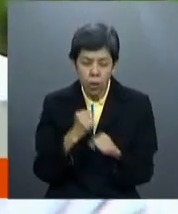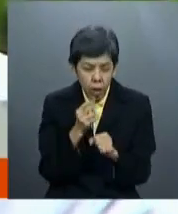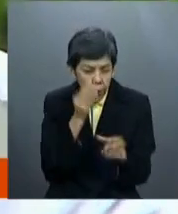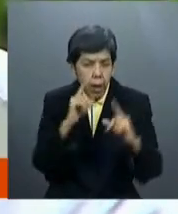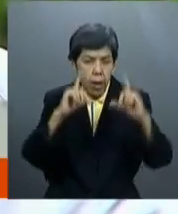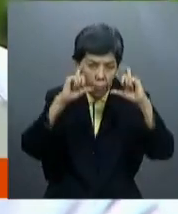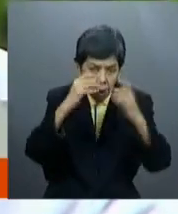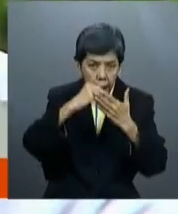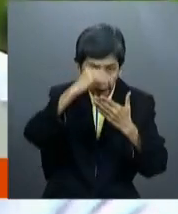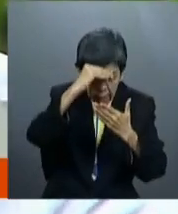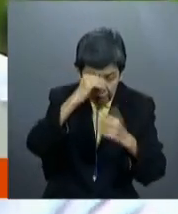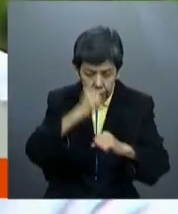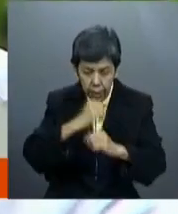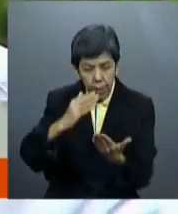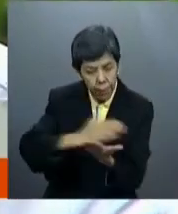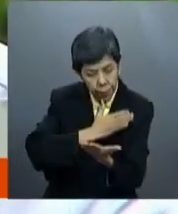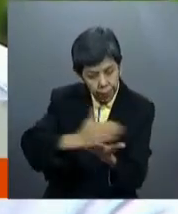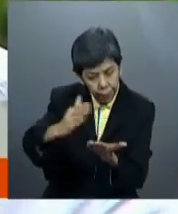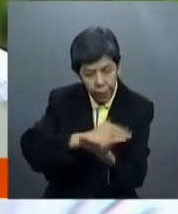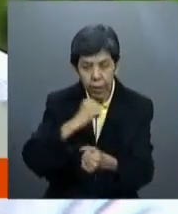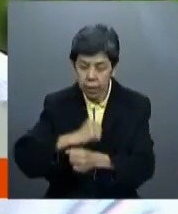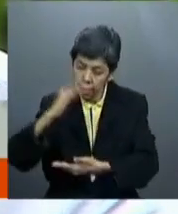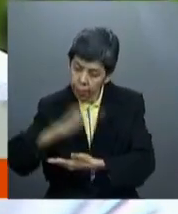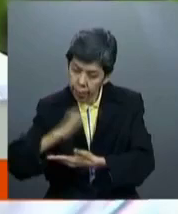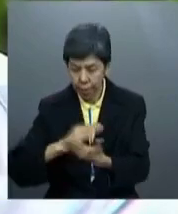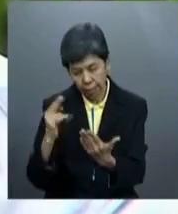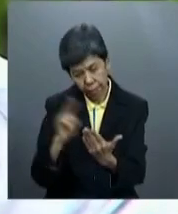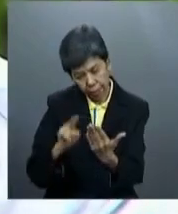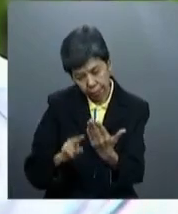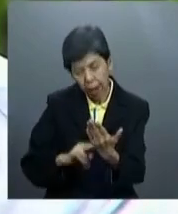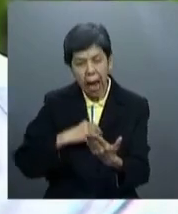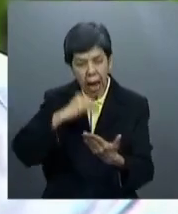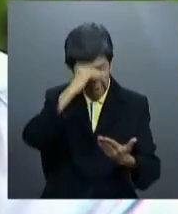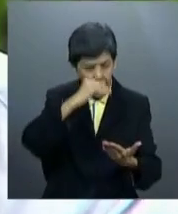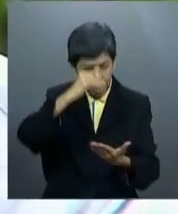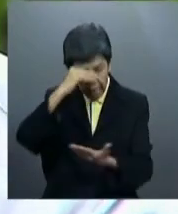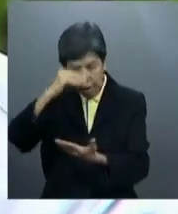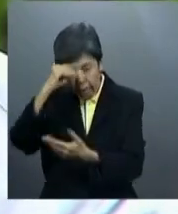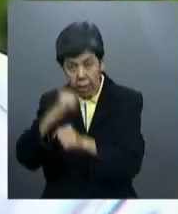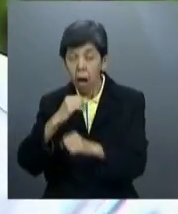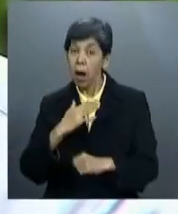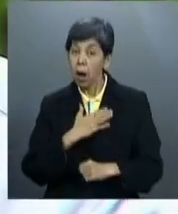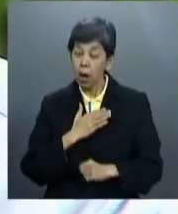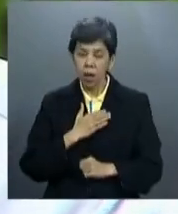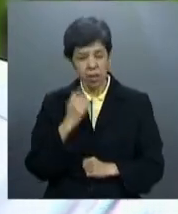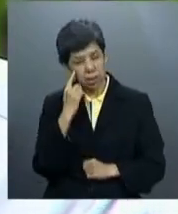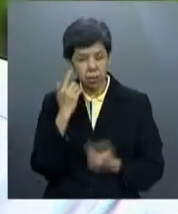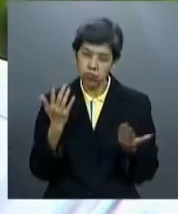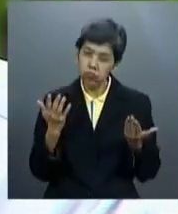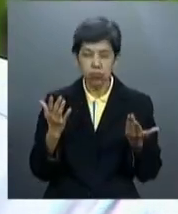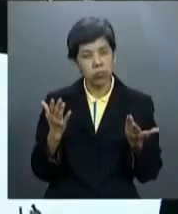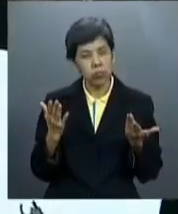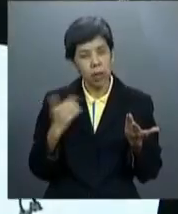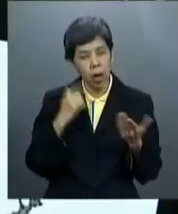รูปเราต้องเรียนทำซิลสกรีนเราต้องเรียนภาพพิมพ์ต้องเรียนเพ้นท์อยู่แล้วนะครับเพราะฉะนั้นเราอาจจะวางมัน